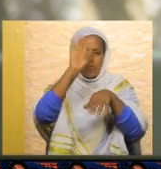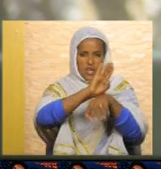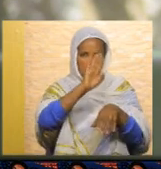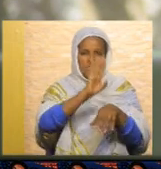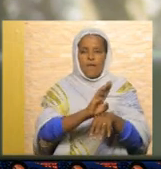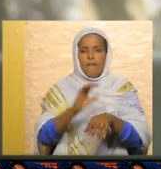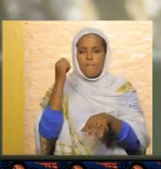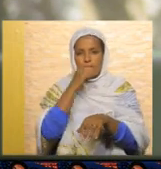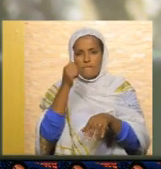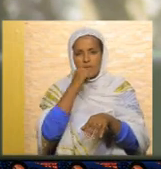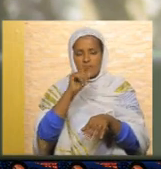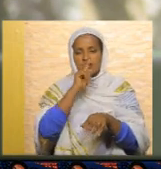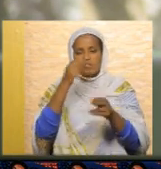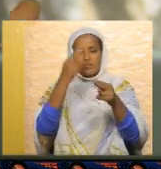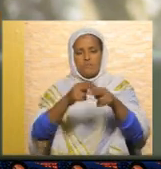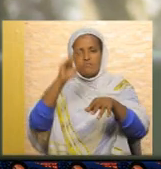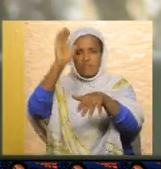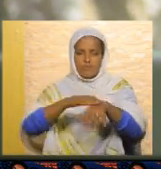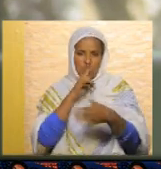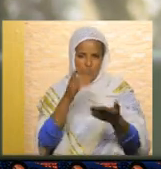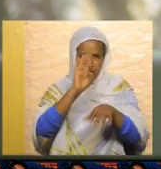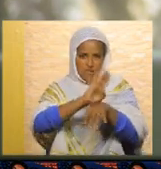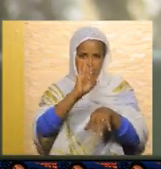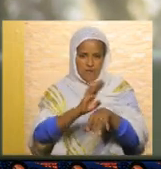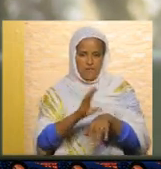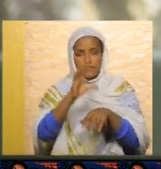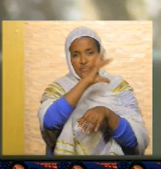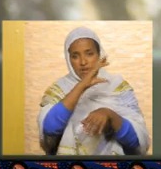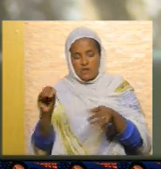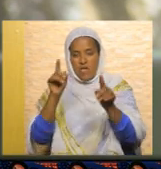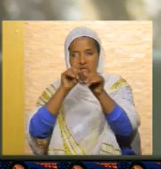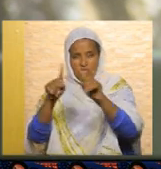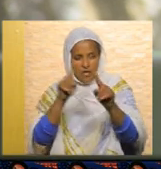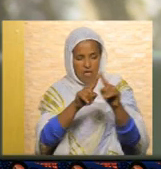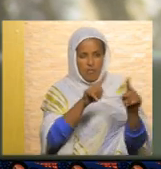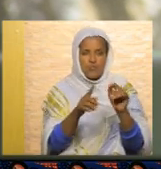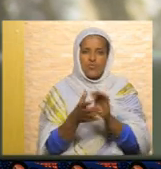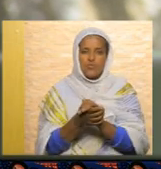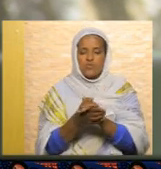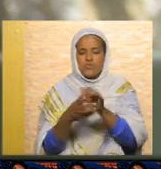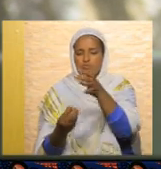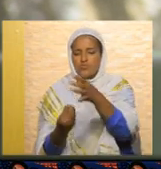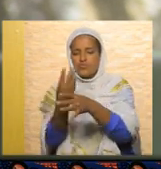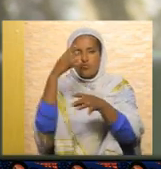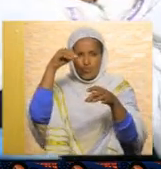የዮሐንስ እናት እሷ ቤት ነበር። የመጨረሻውም እራት የተበላበት ቤት